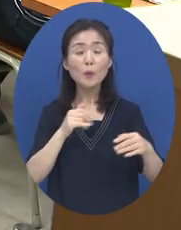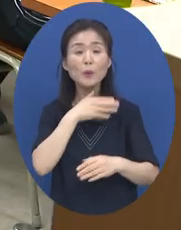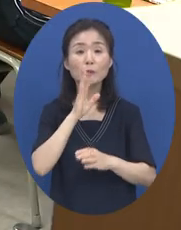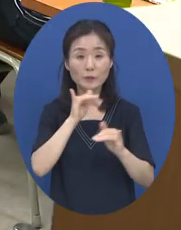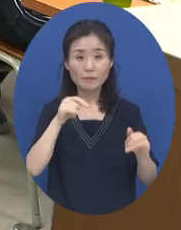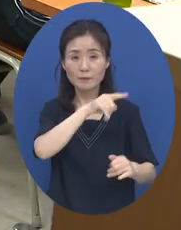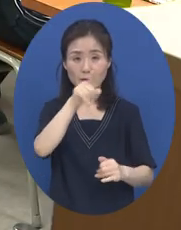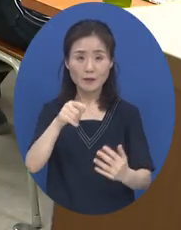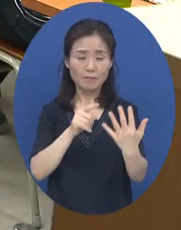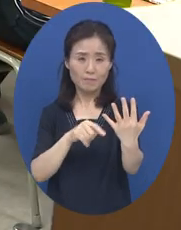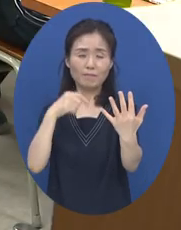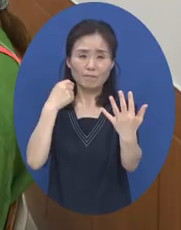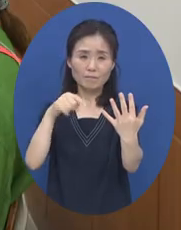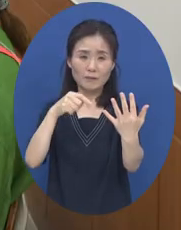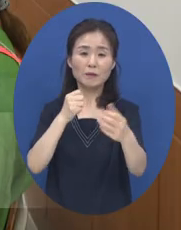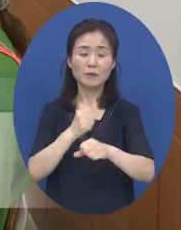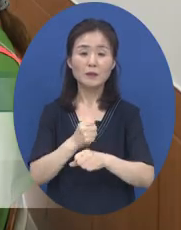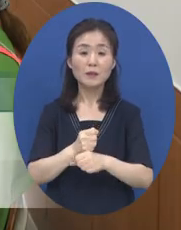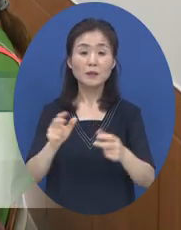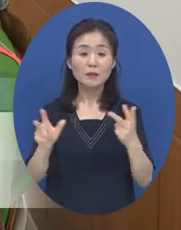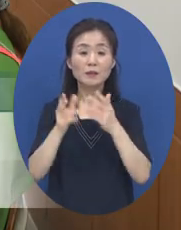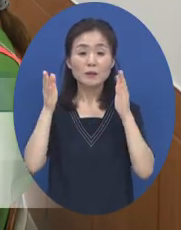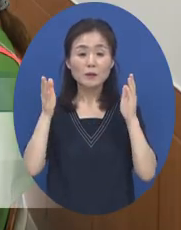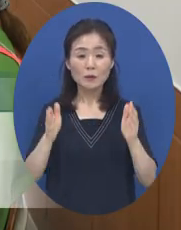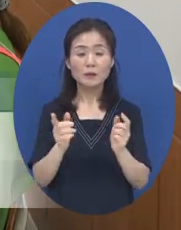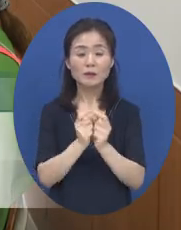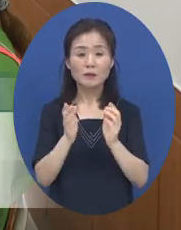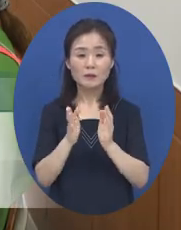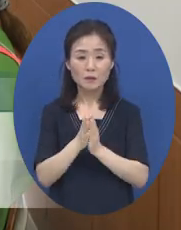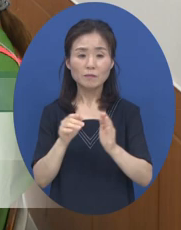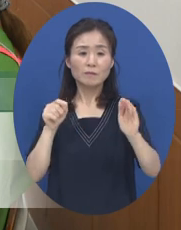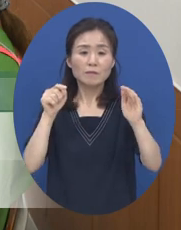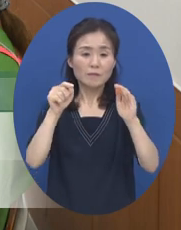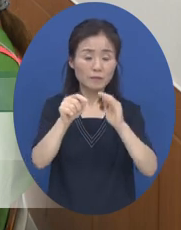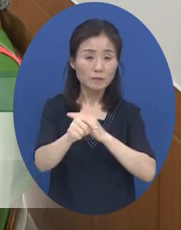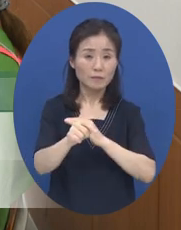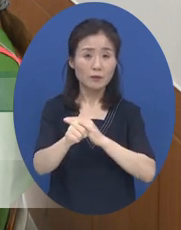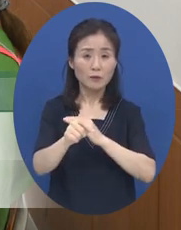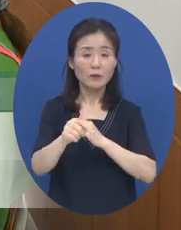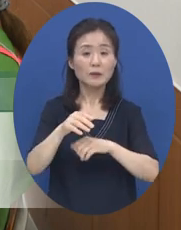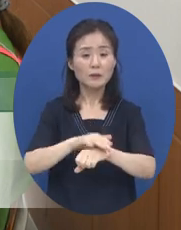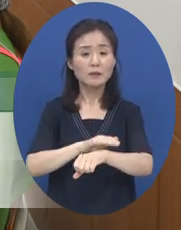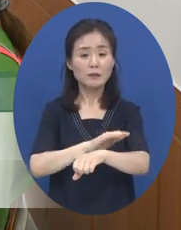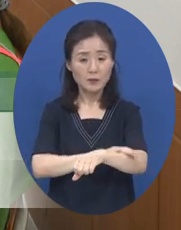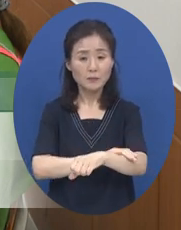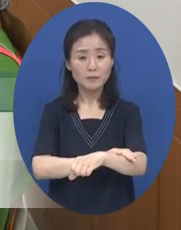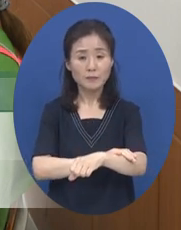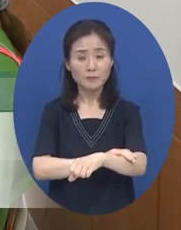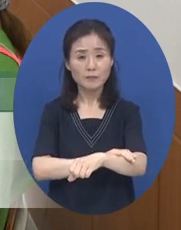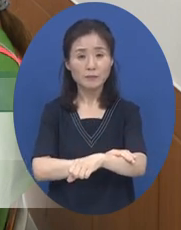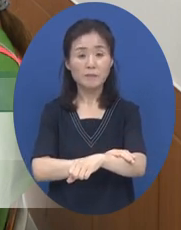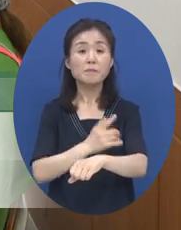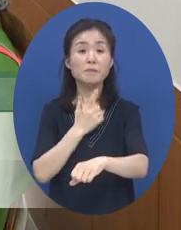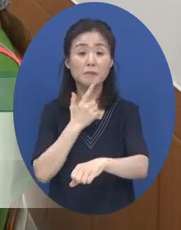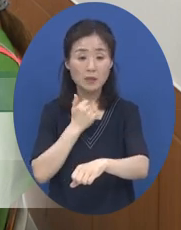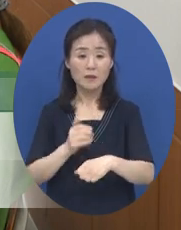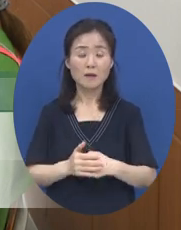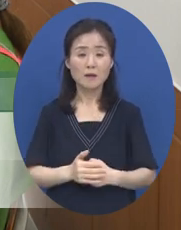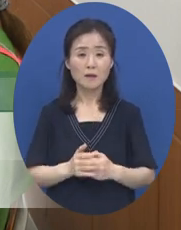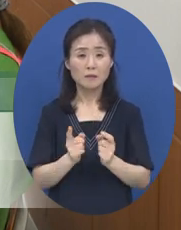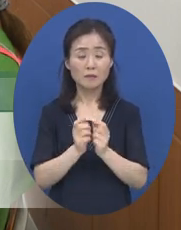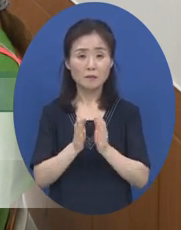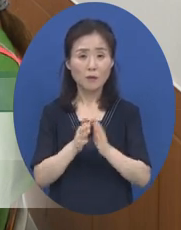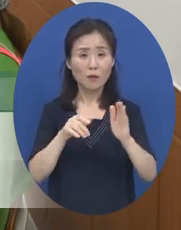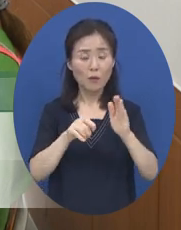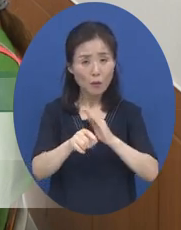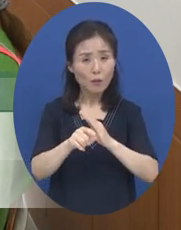보기도 합니다. 일주일 동안 이렇게 직접 현장에 나와서 이렇게 실습을 했는데 현장에